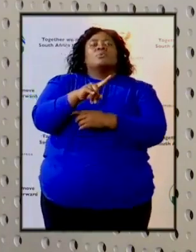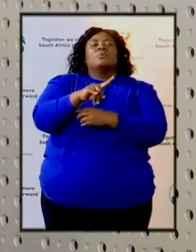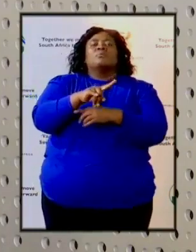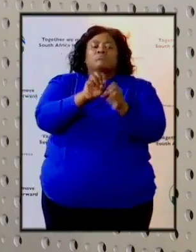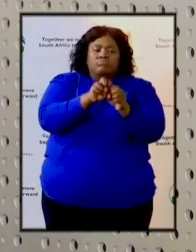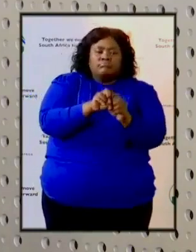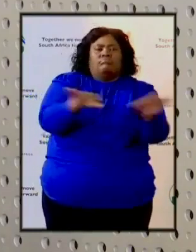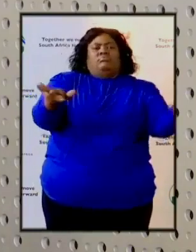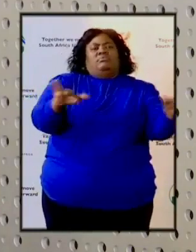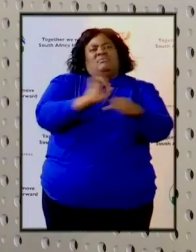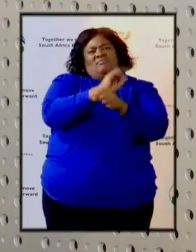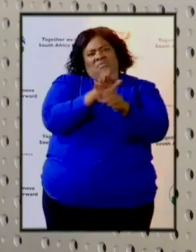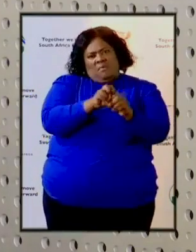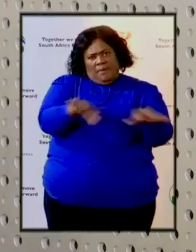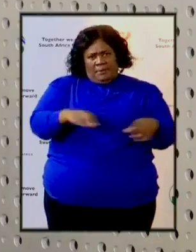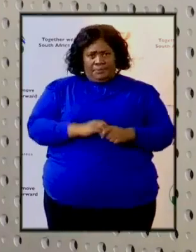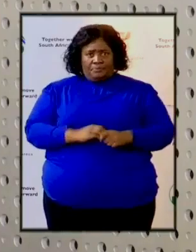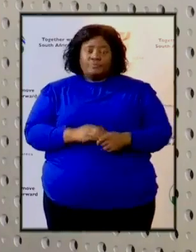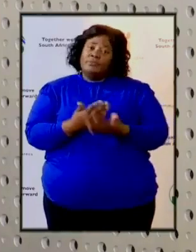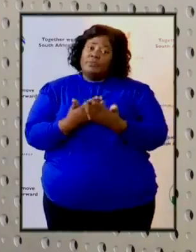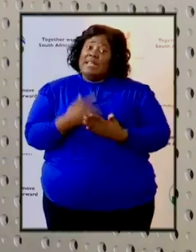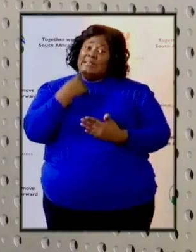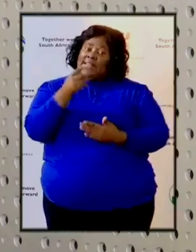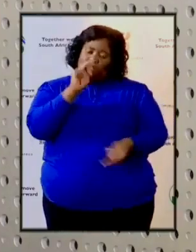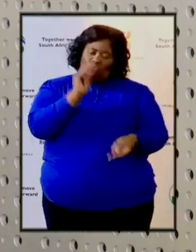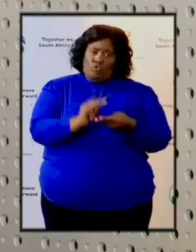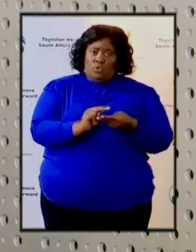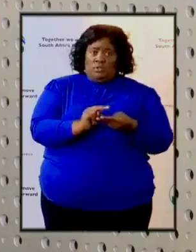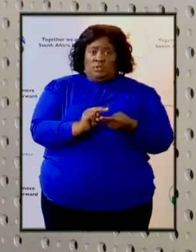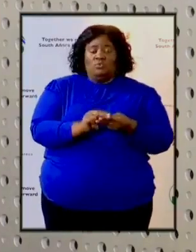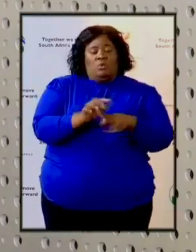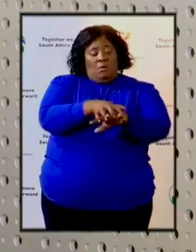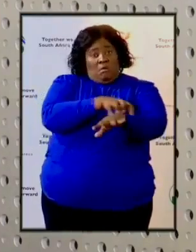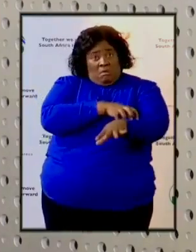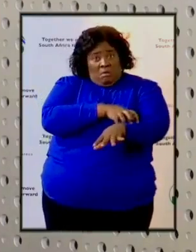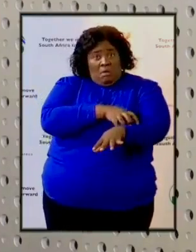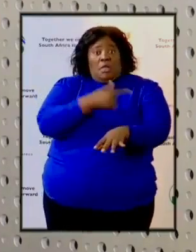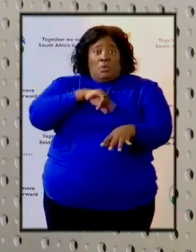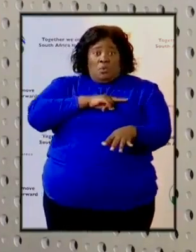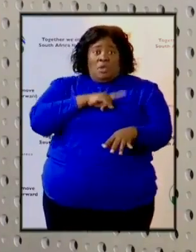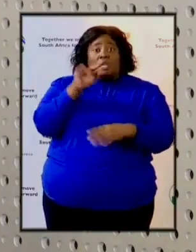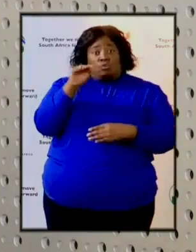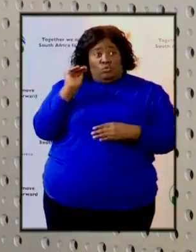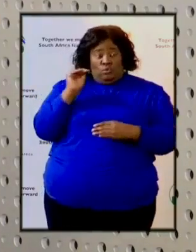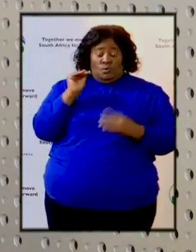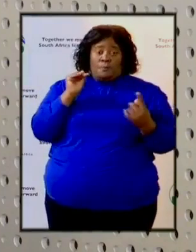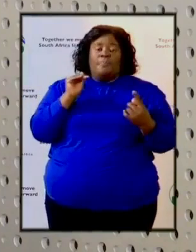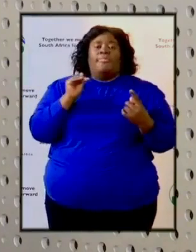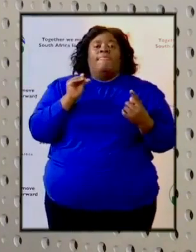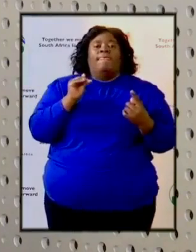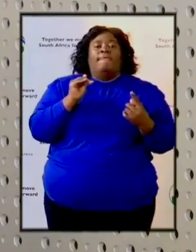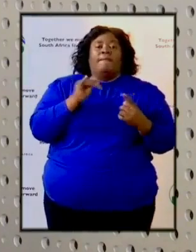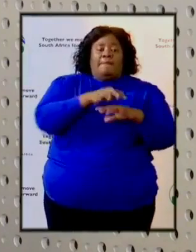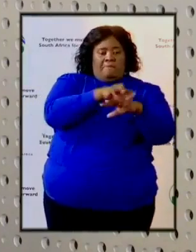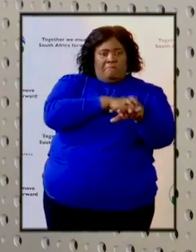spreading the virus. Ngingasho nje ngokufushane ukuthi ezolimo njengoba bezivele sivulelekile